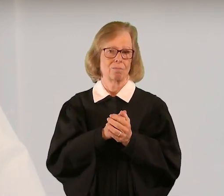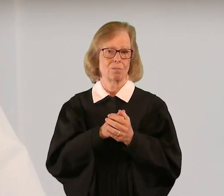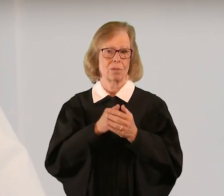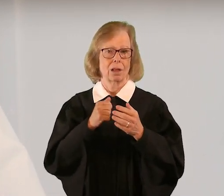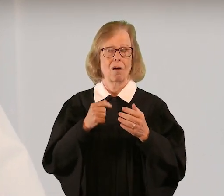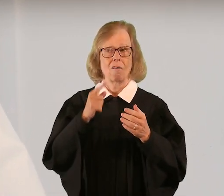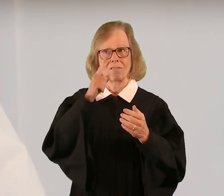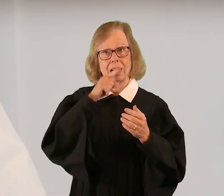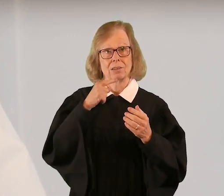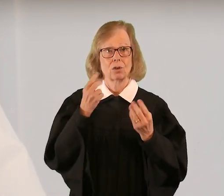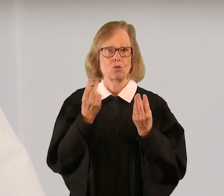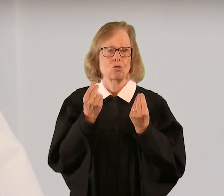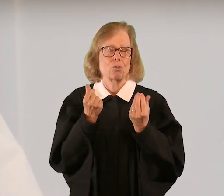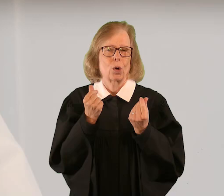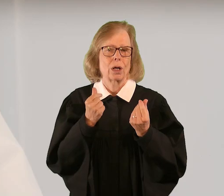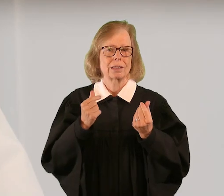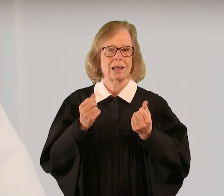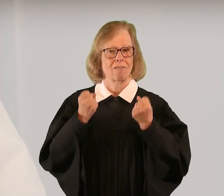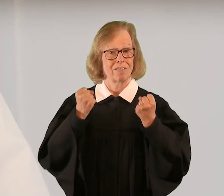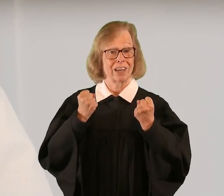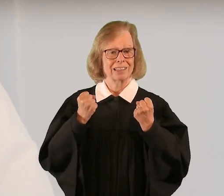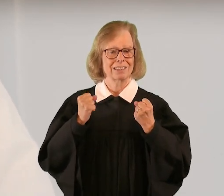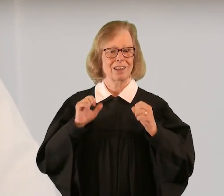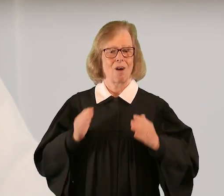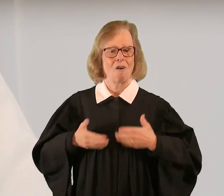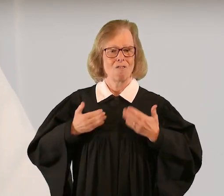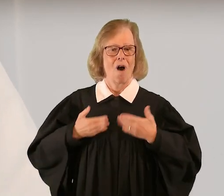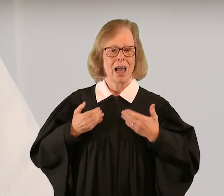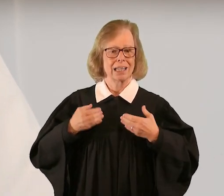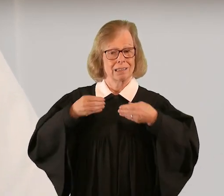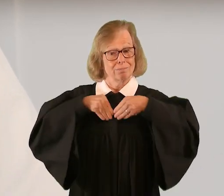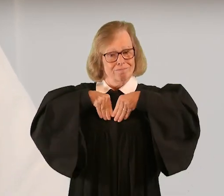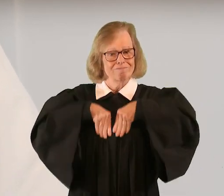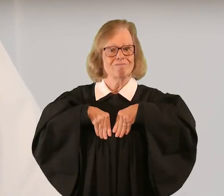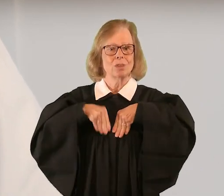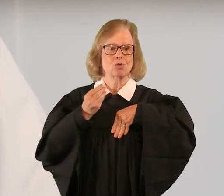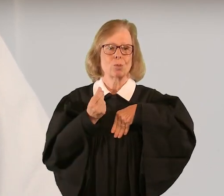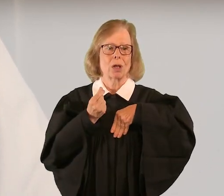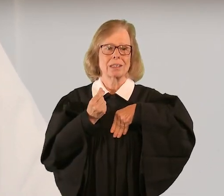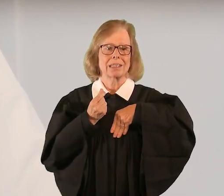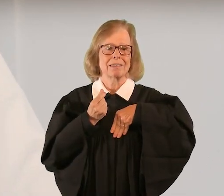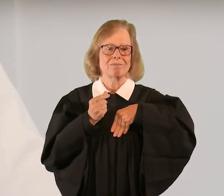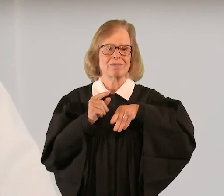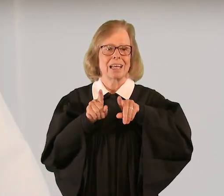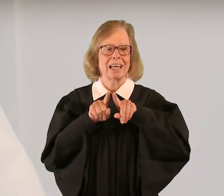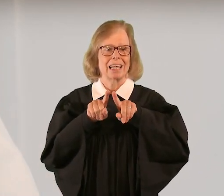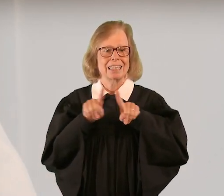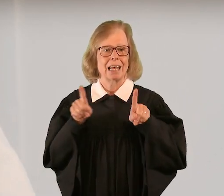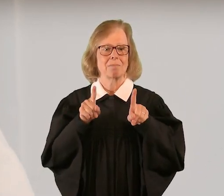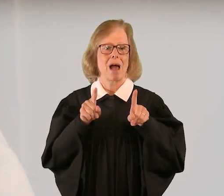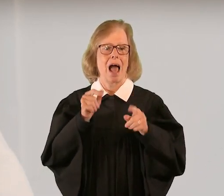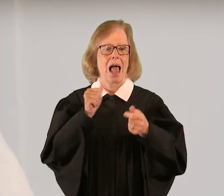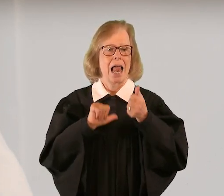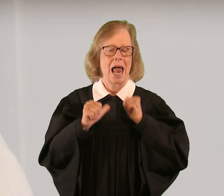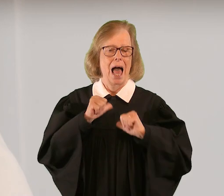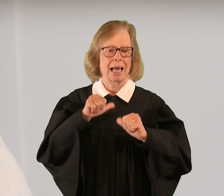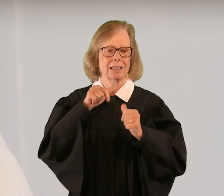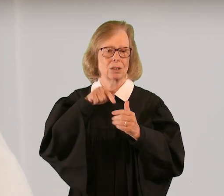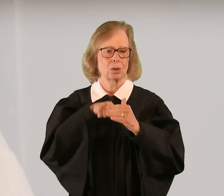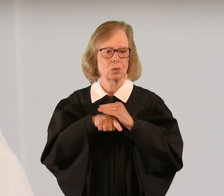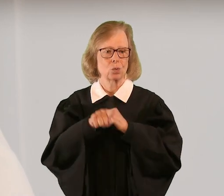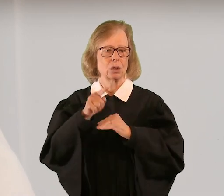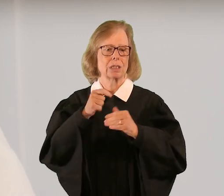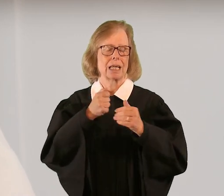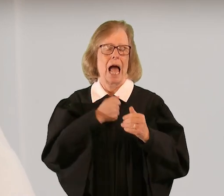in sich spürt, der wird nie wieder unter Isolation und Angst so leiden wie vorher.